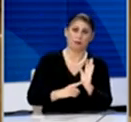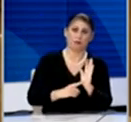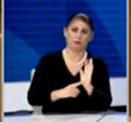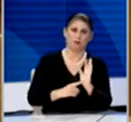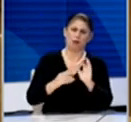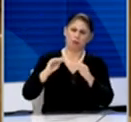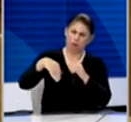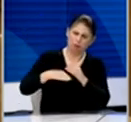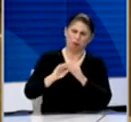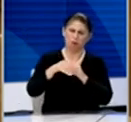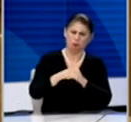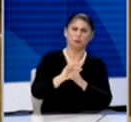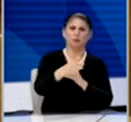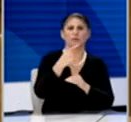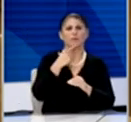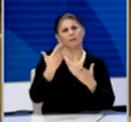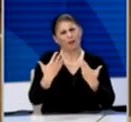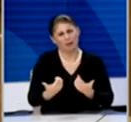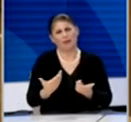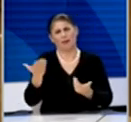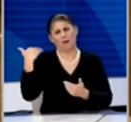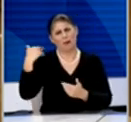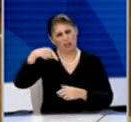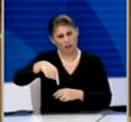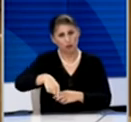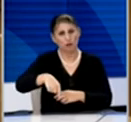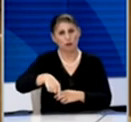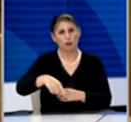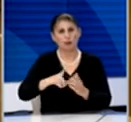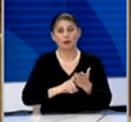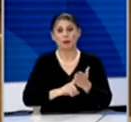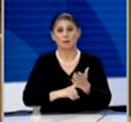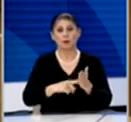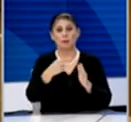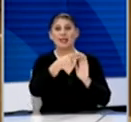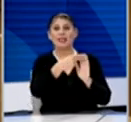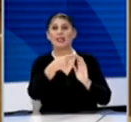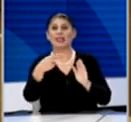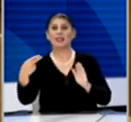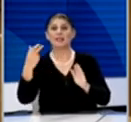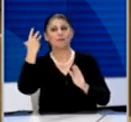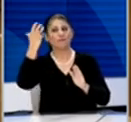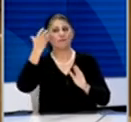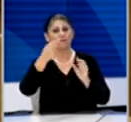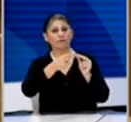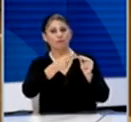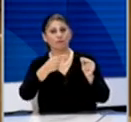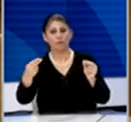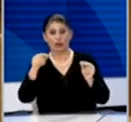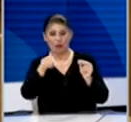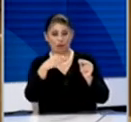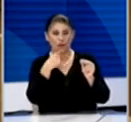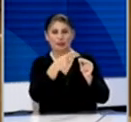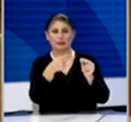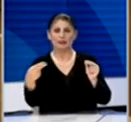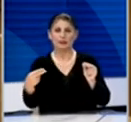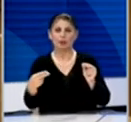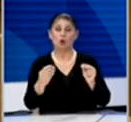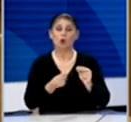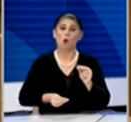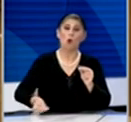επιπλέον φαίνεται πως έχει διαχρονική αξία μία αποθεματική ρύση σύμφωνα με την οποία ο πλέον